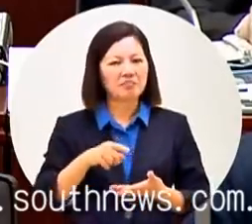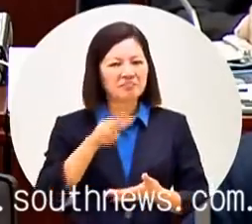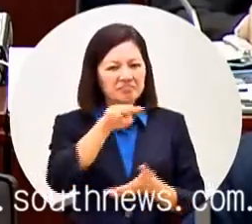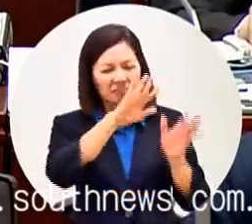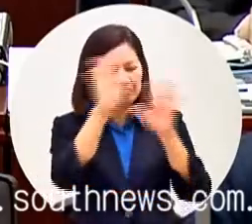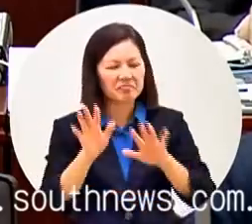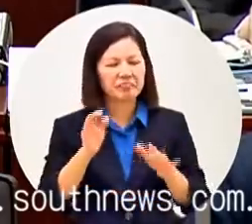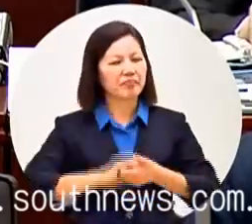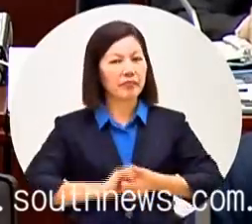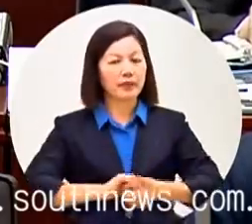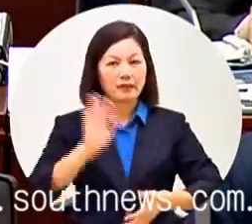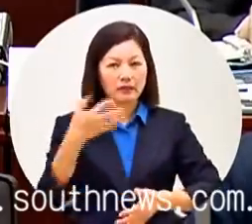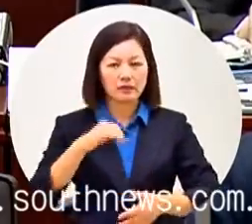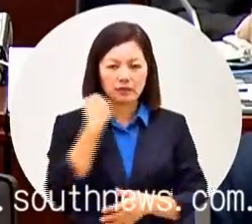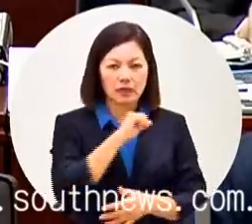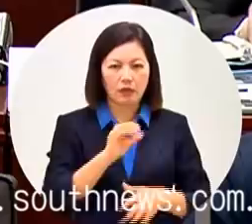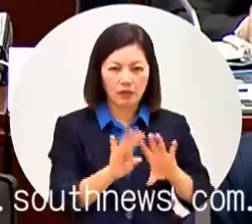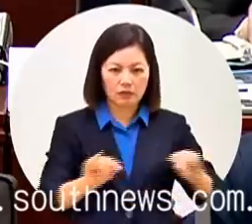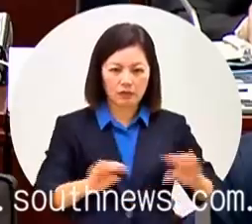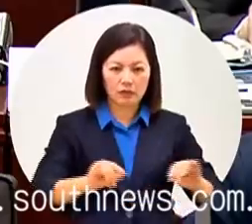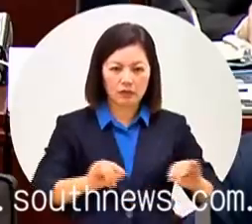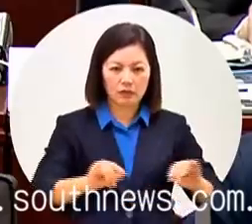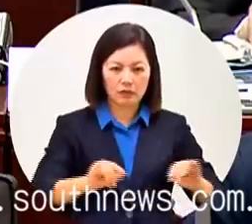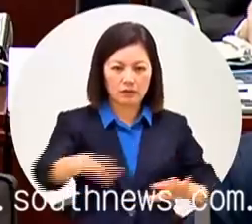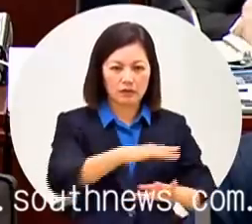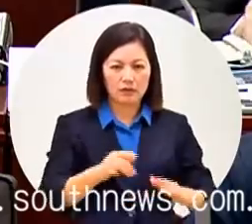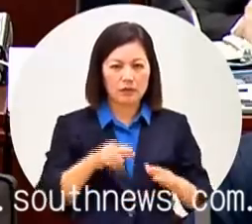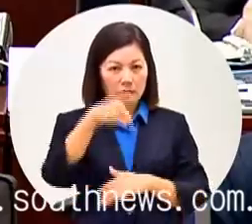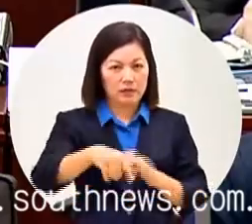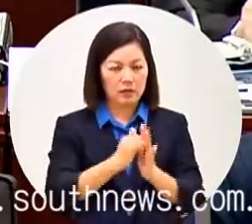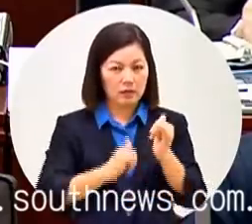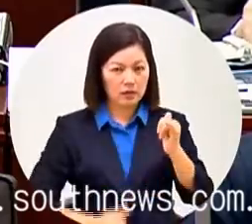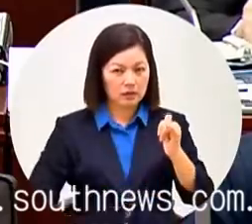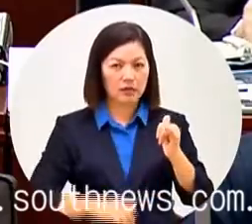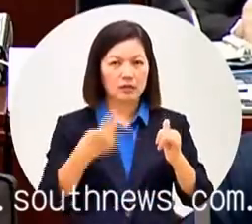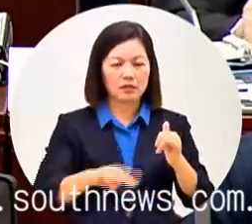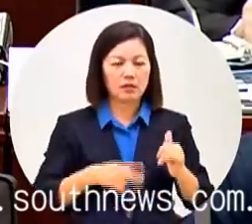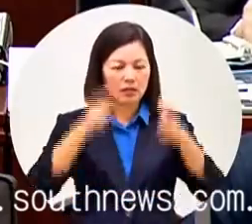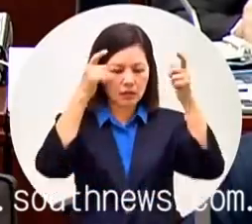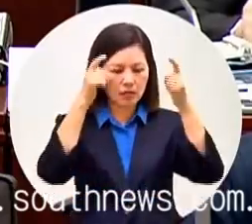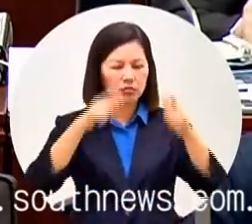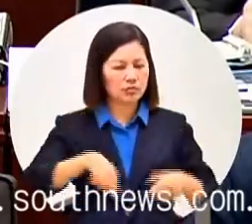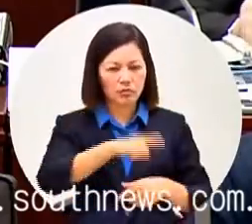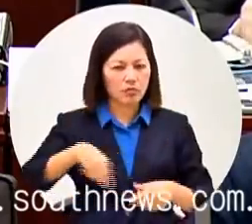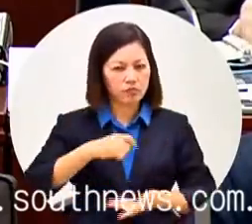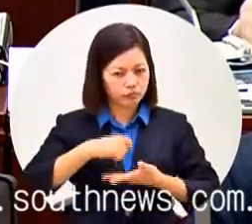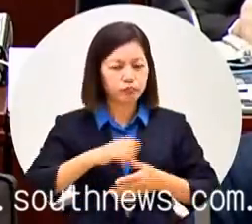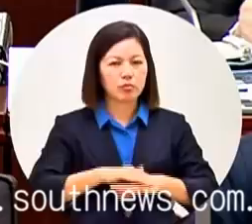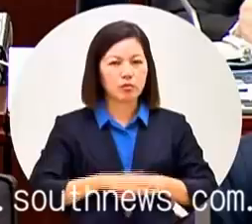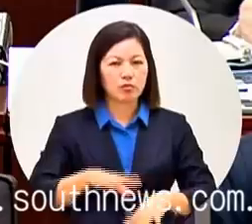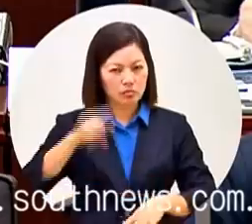我们都担心台湾这个土地，我们的下一代以及高雄。我想我先讲这一句